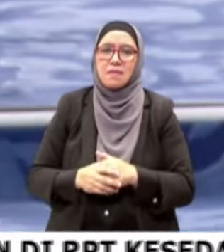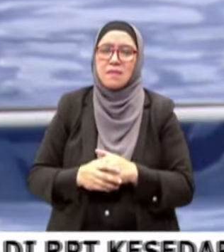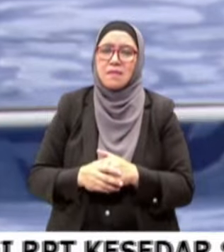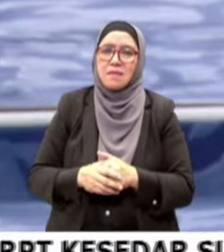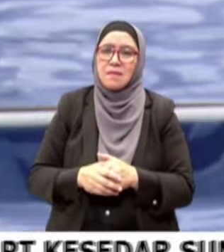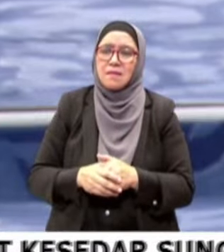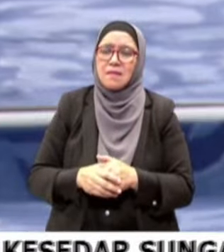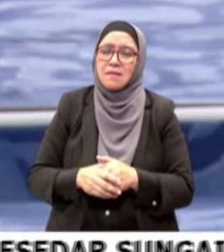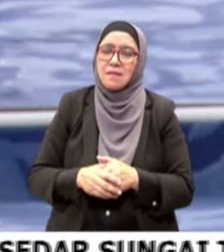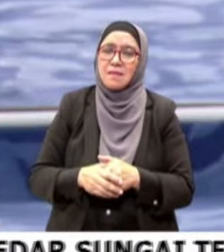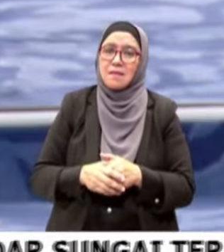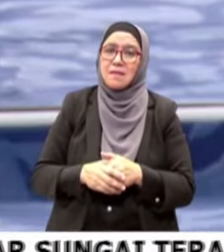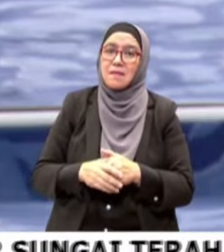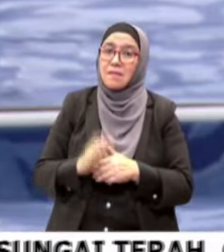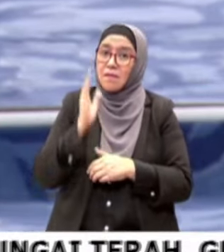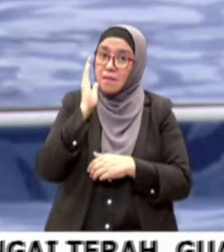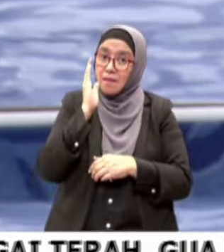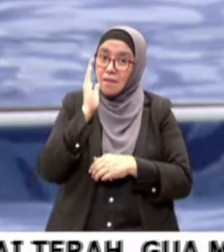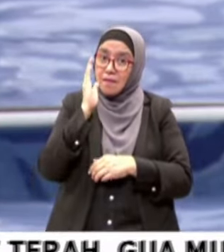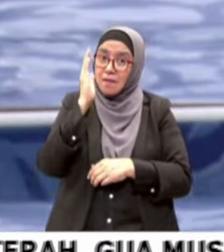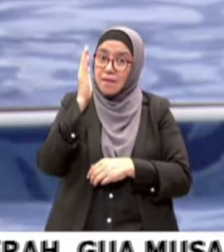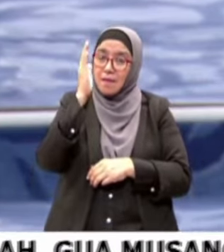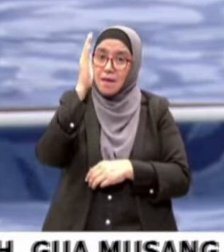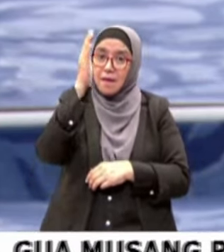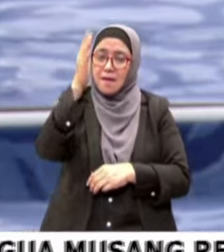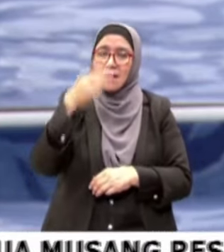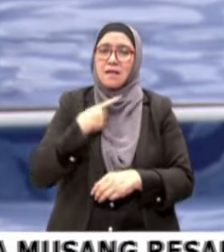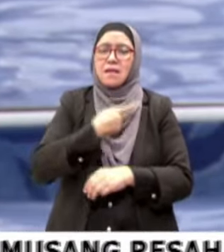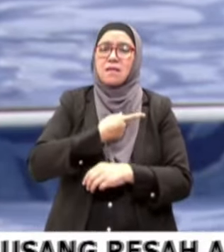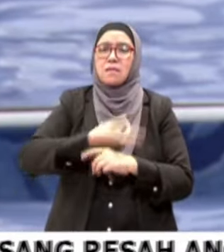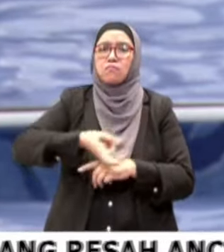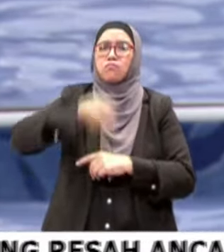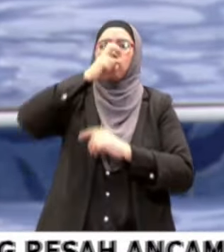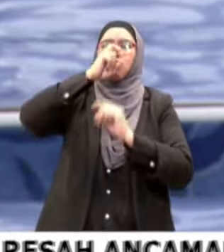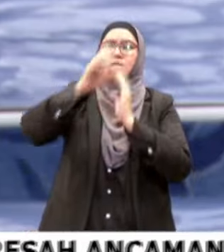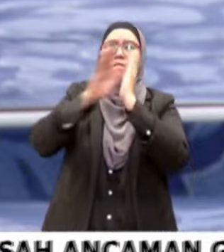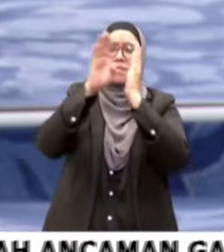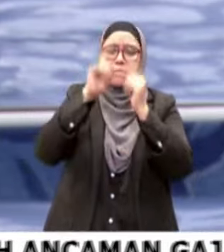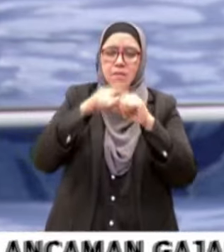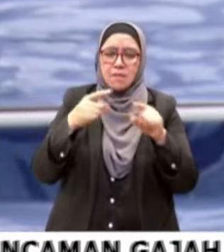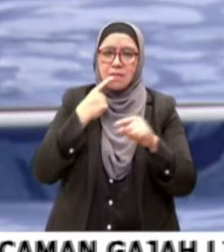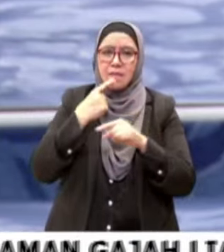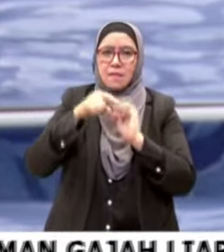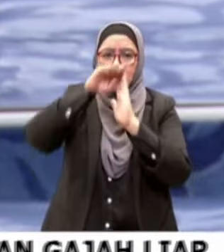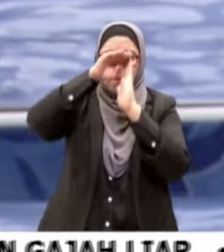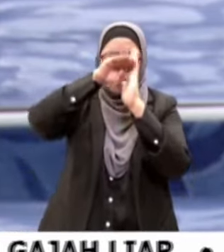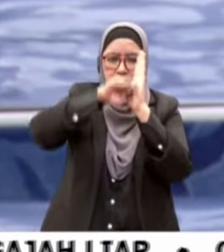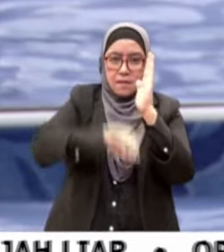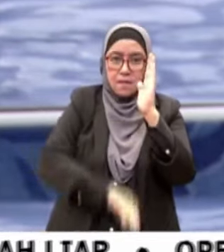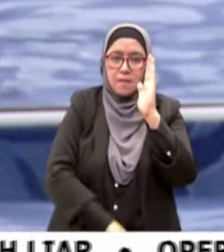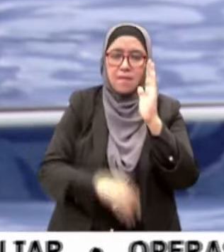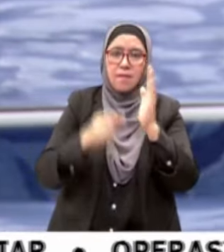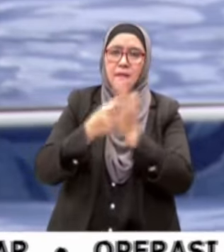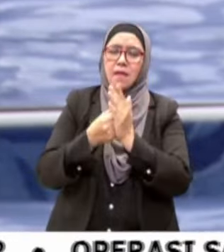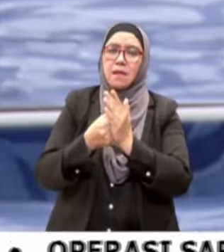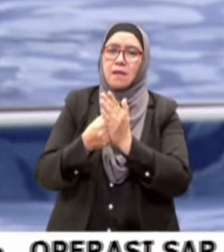yang kita akan bergetarkan adalah pengurangan subsidi bagi golongan